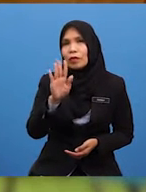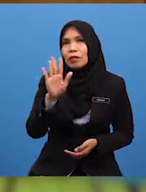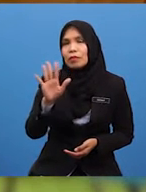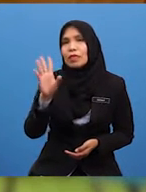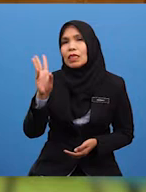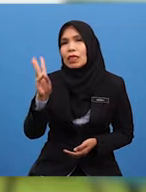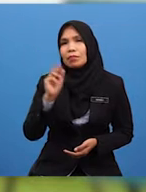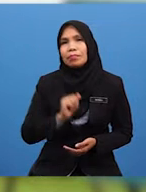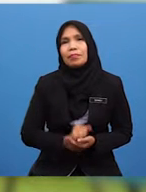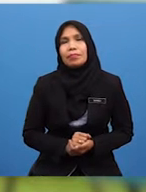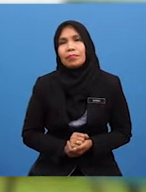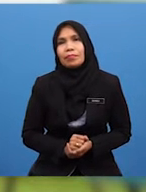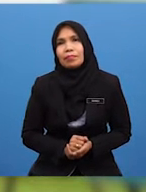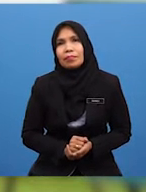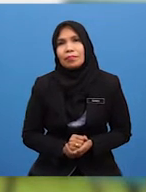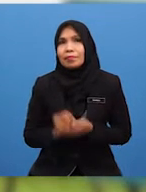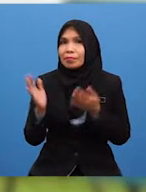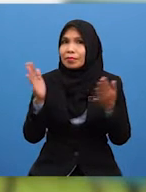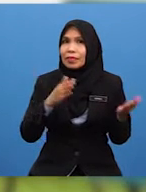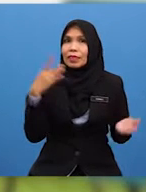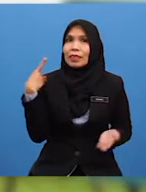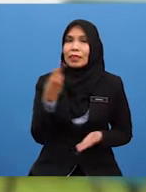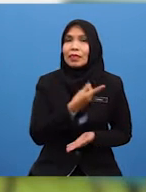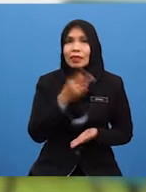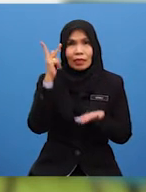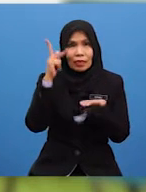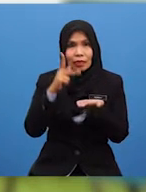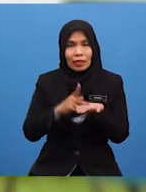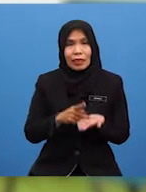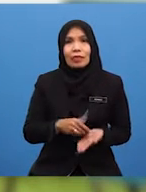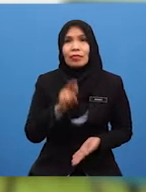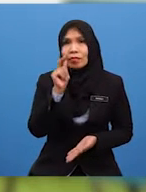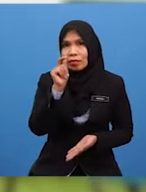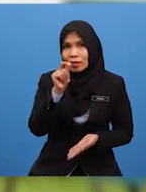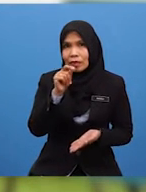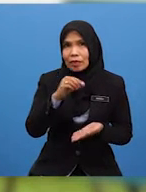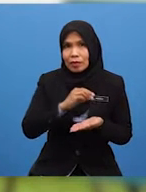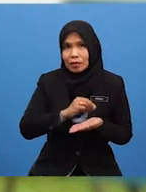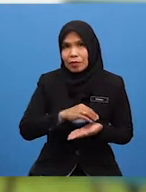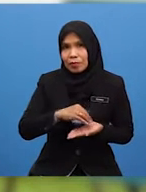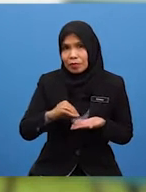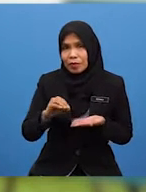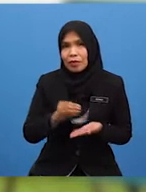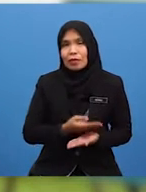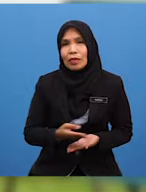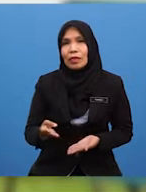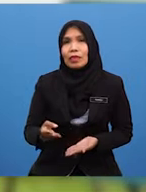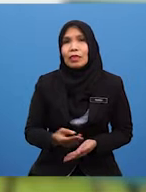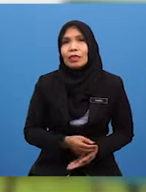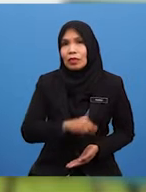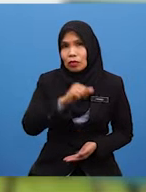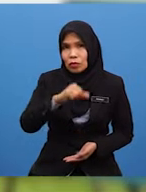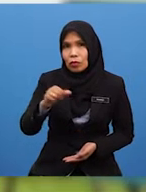2, 4, 5, 6. Mari kita kenal titik brel bagi huruf U,